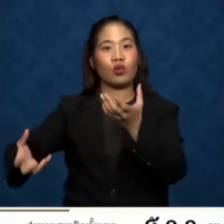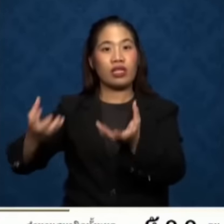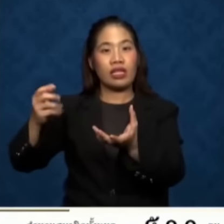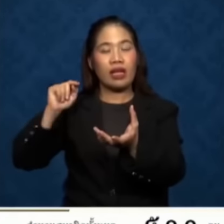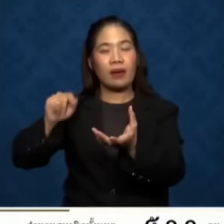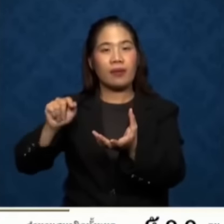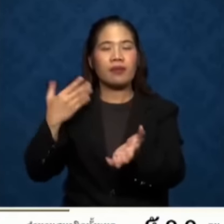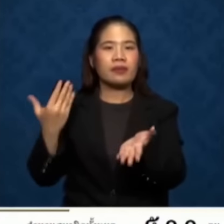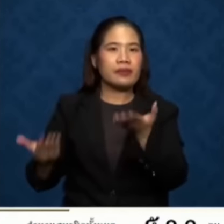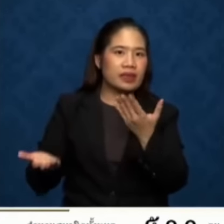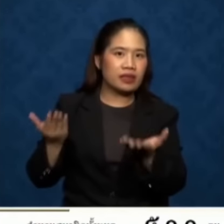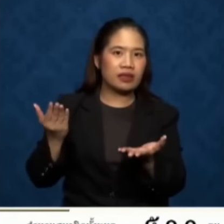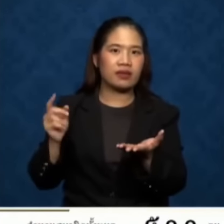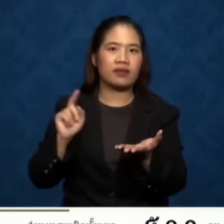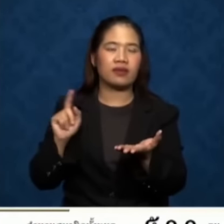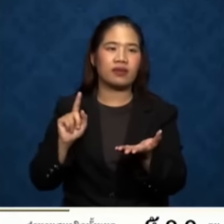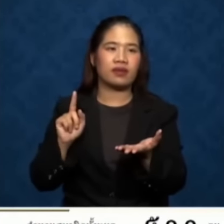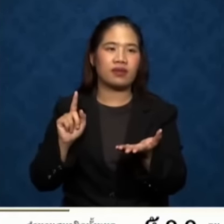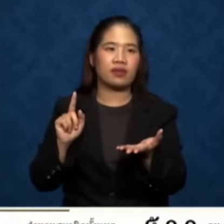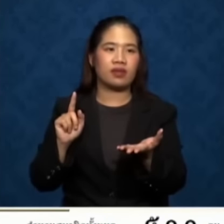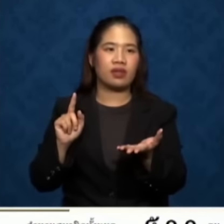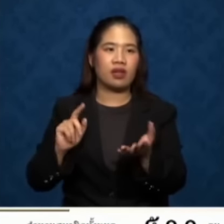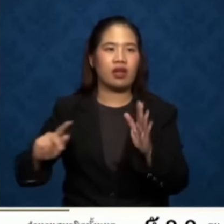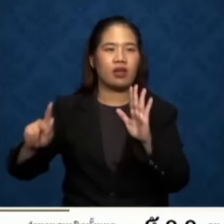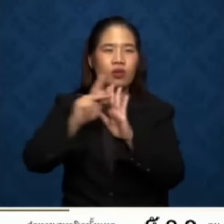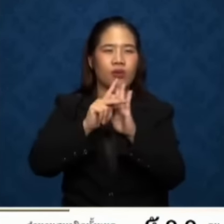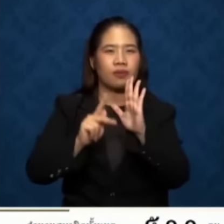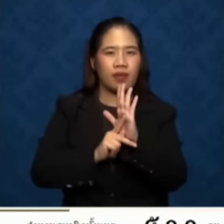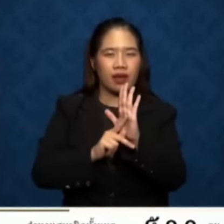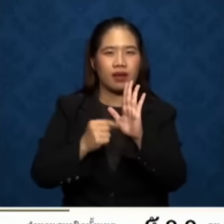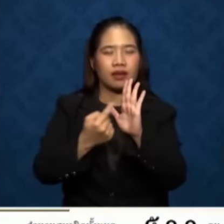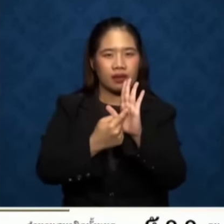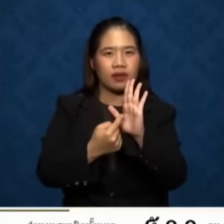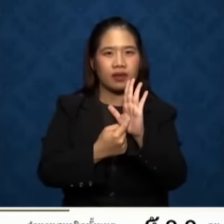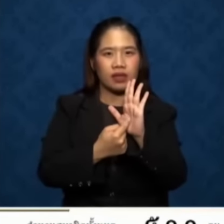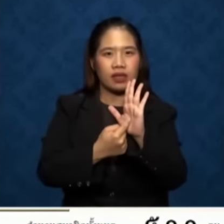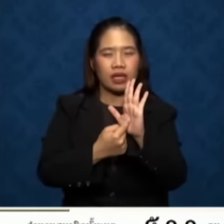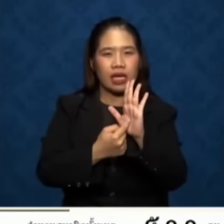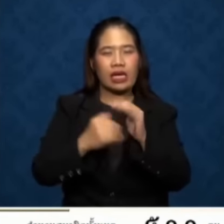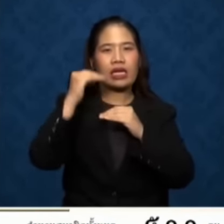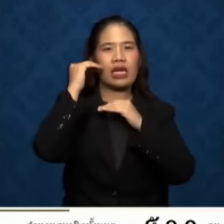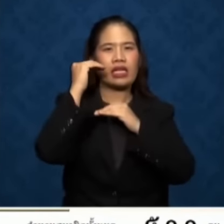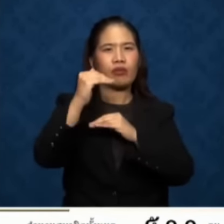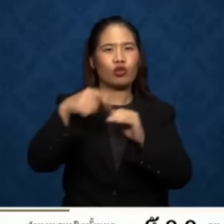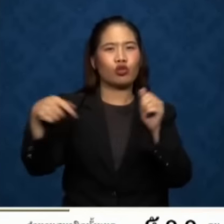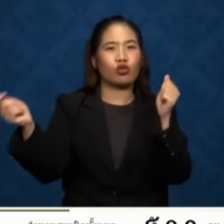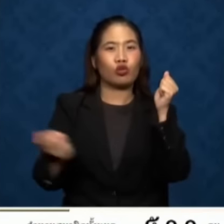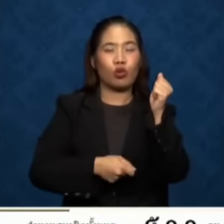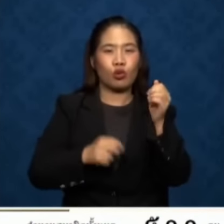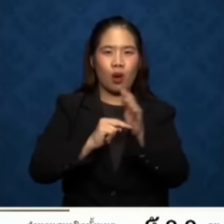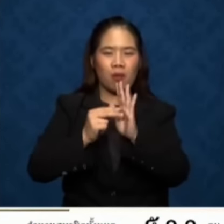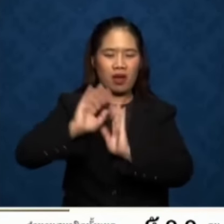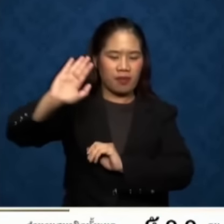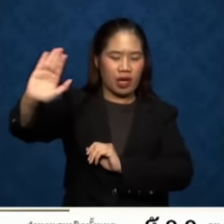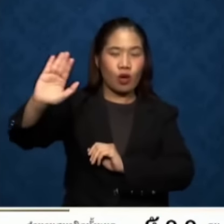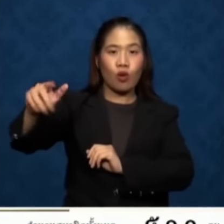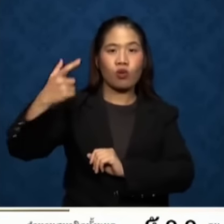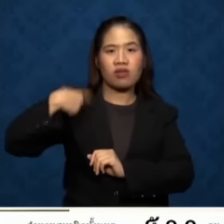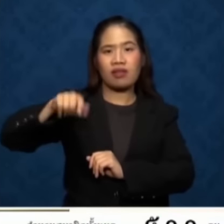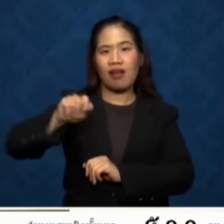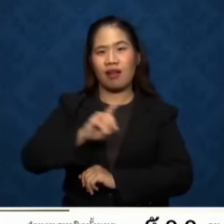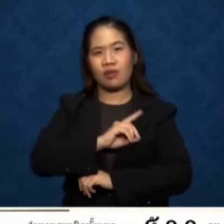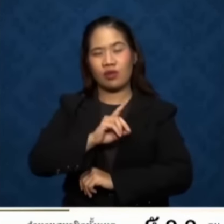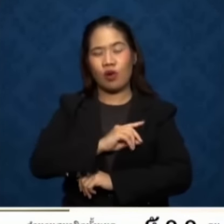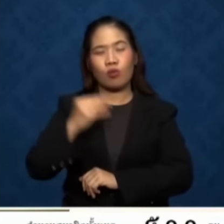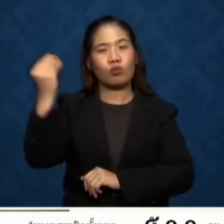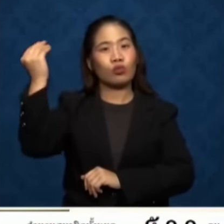หรือในกฎหมายราชทัณฑ์เนี่ยการกำหนดโทษเป็นเรื่องของศาลทุก